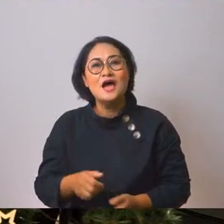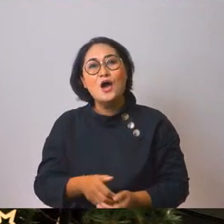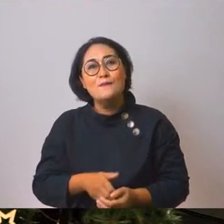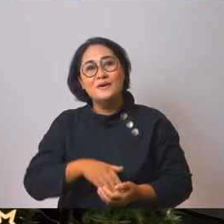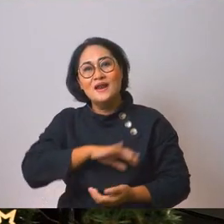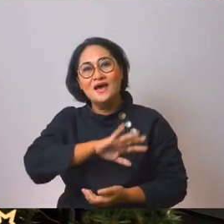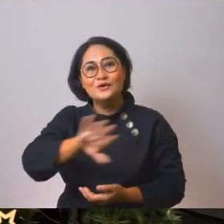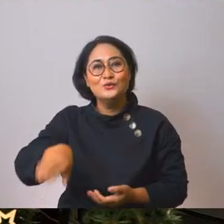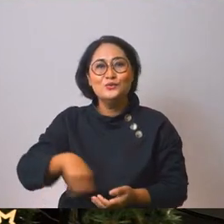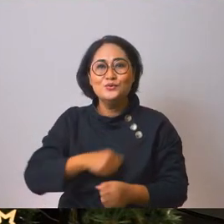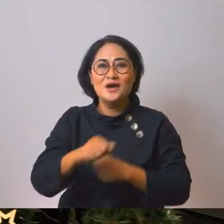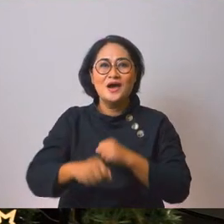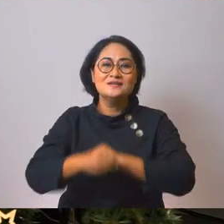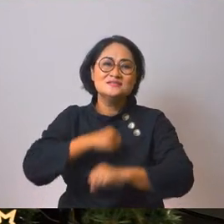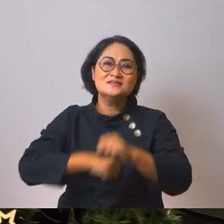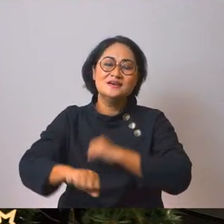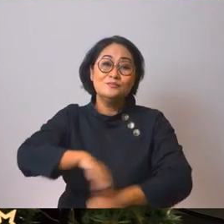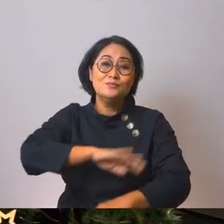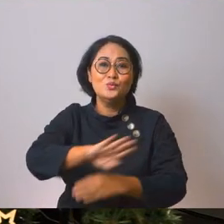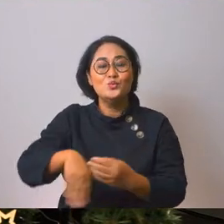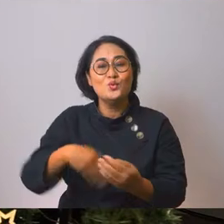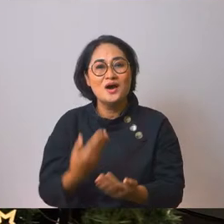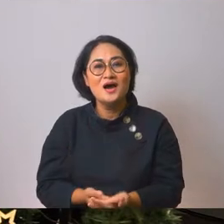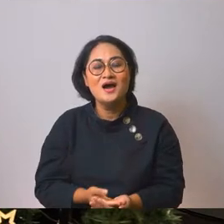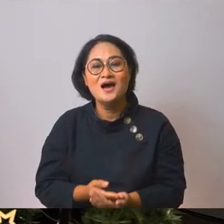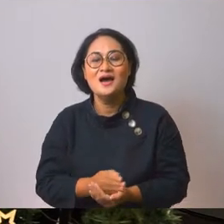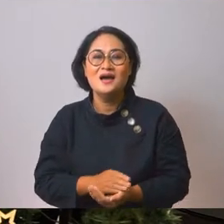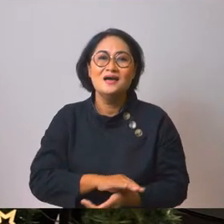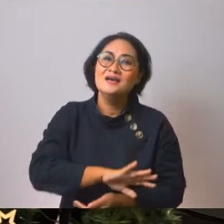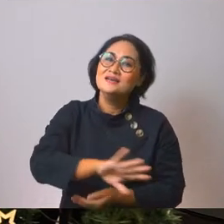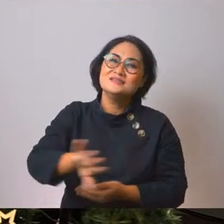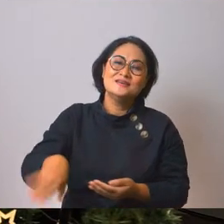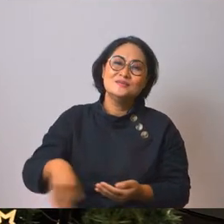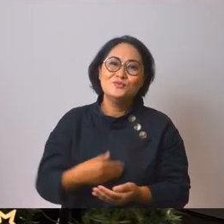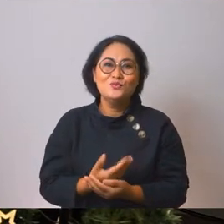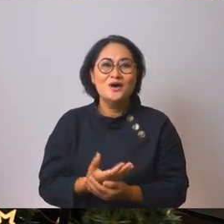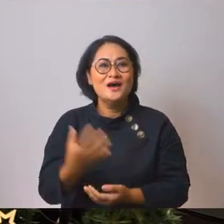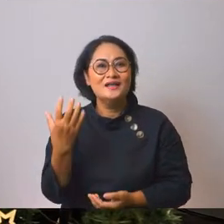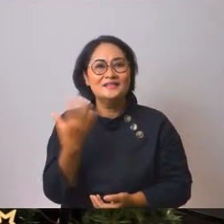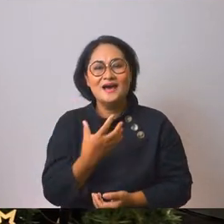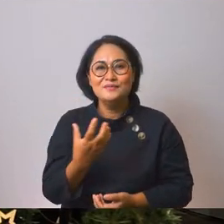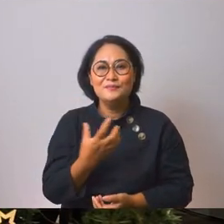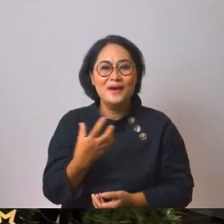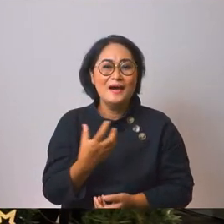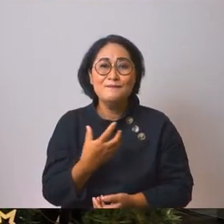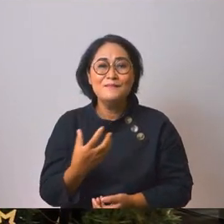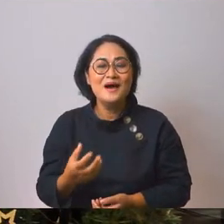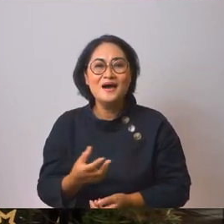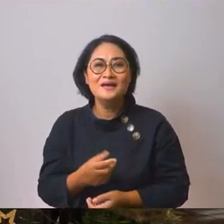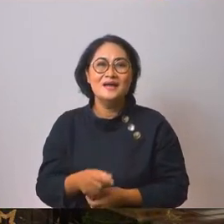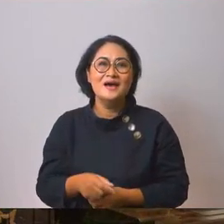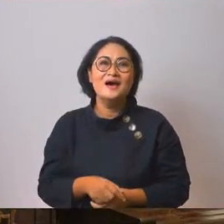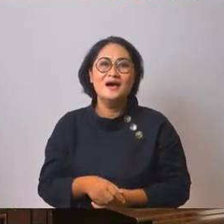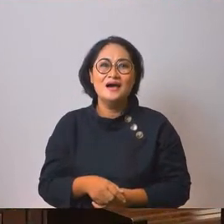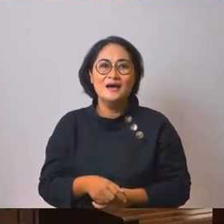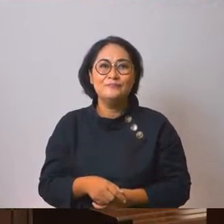Saja melakukan semua, semua tanpa